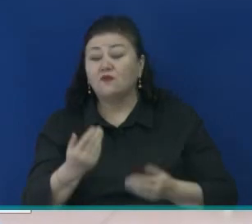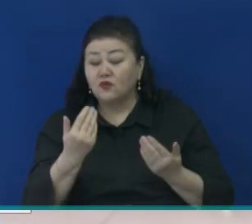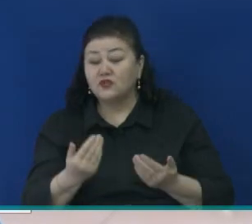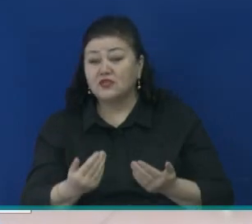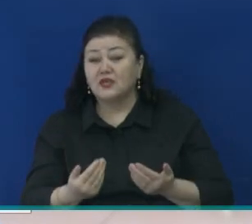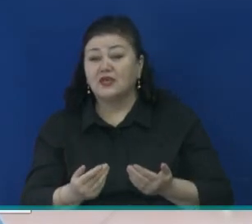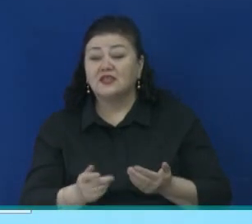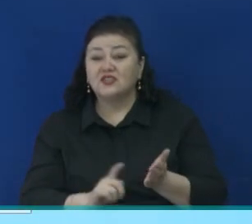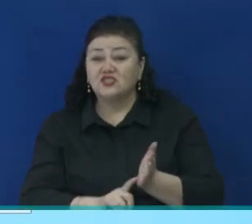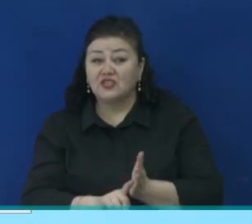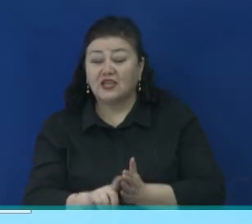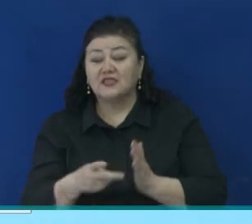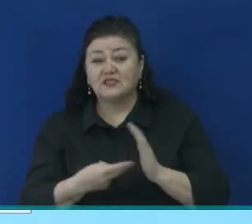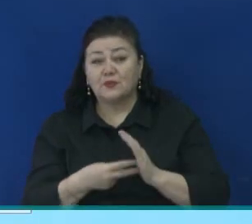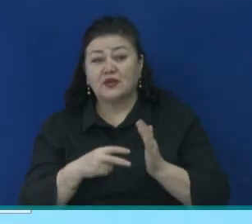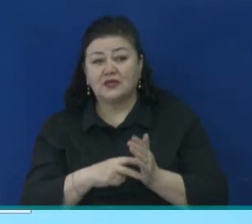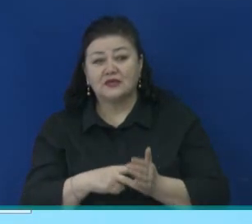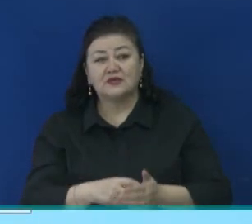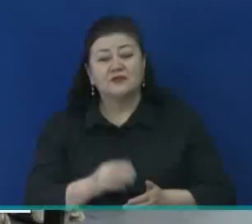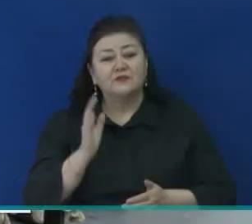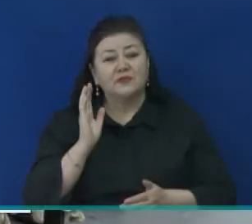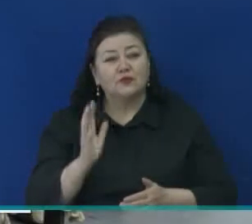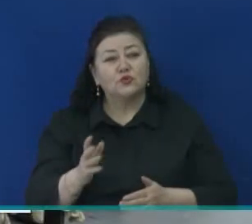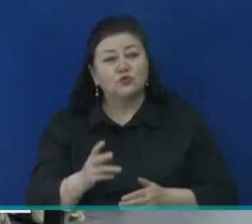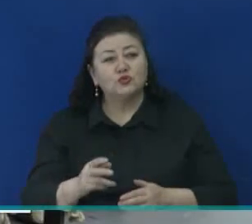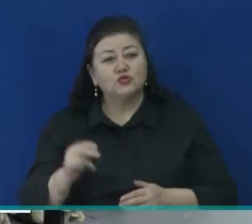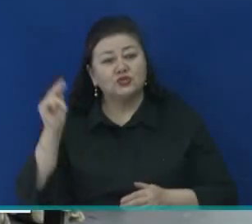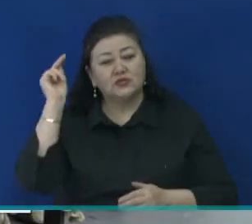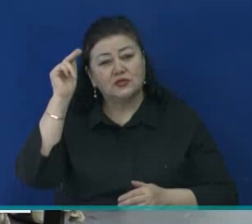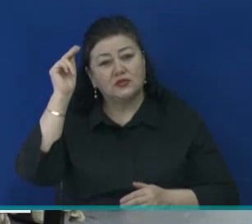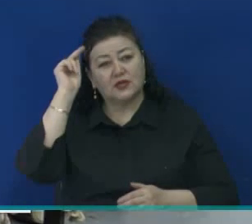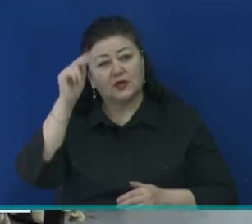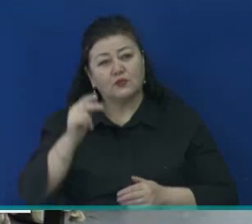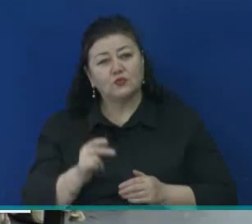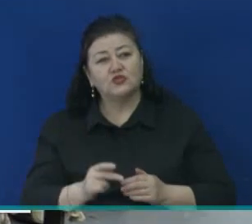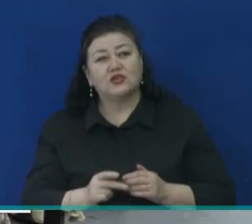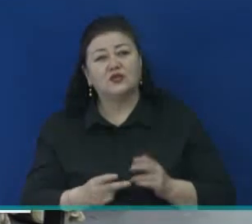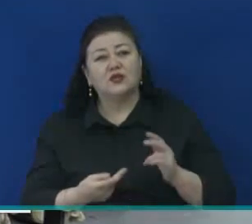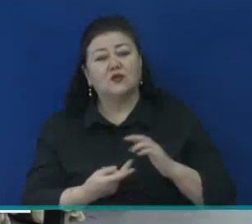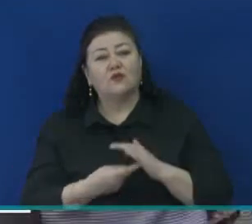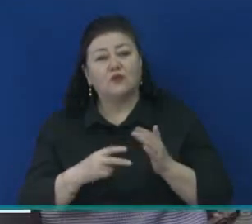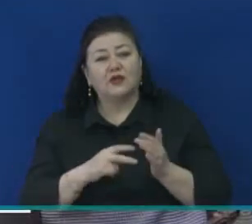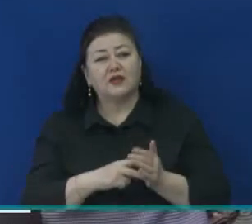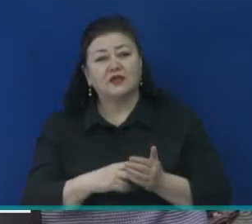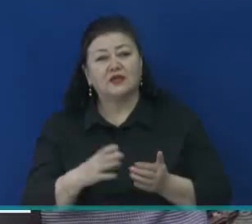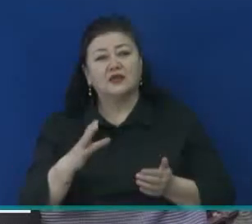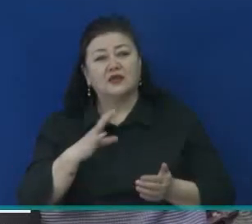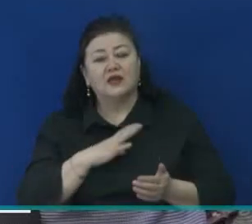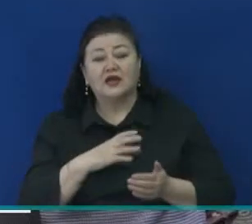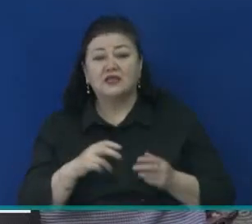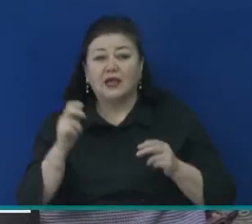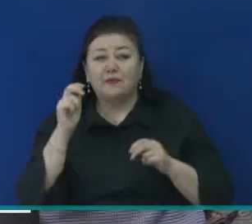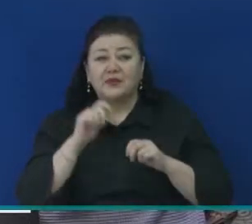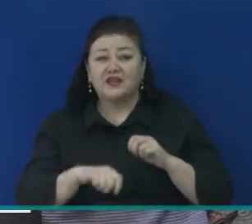басталған жоба болатын. Болашақ өлкетанушы ғылыми зерттеу байқауы екі кезеңді қамтыды. Алғашқысында қатысушылар антиплагиат жүйесі арқылы